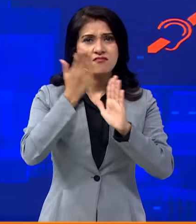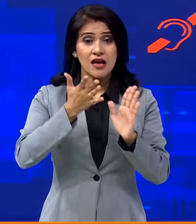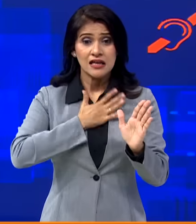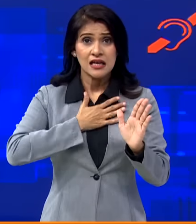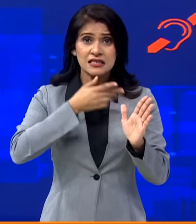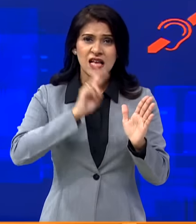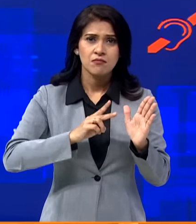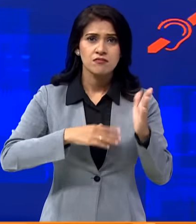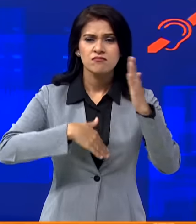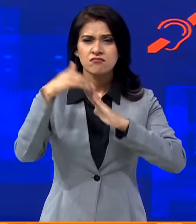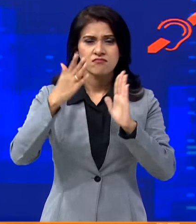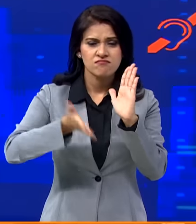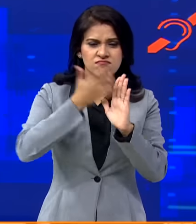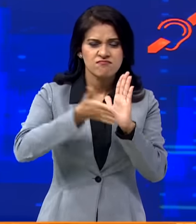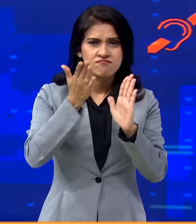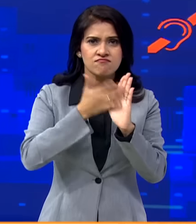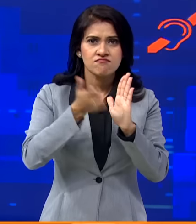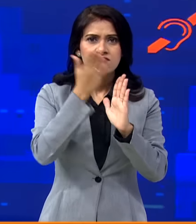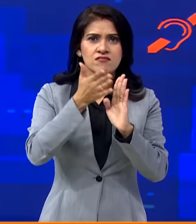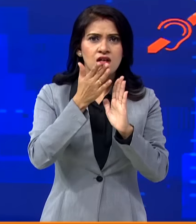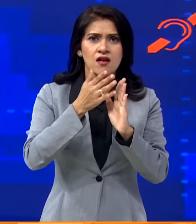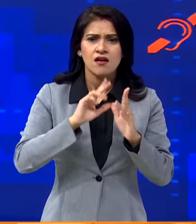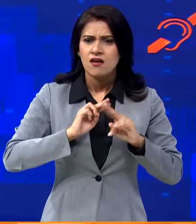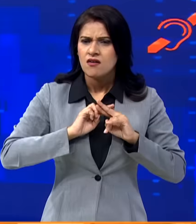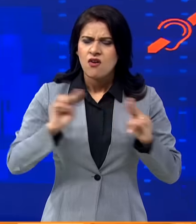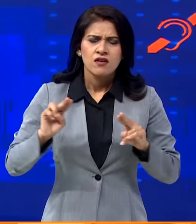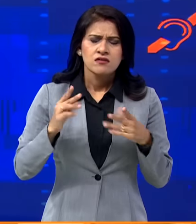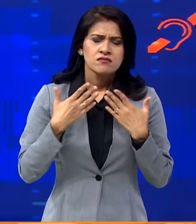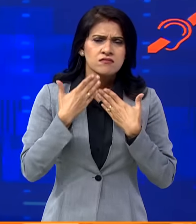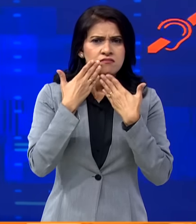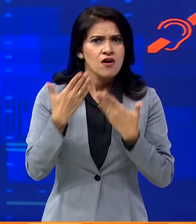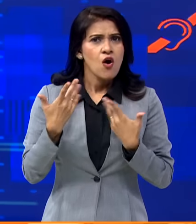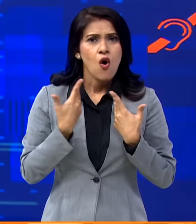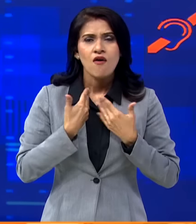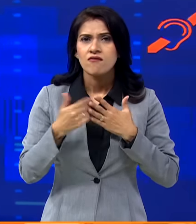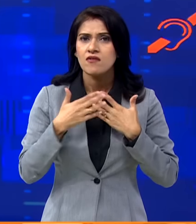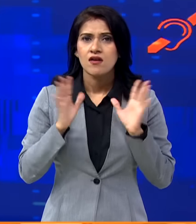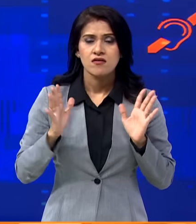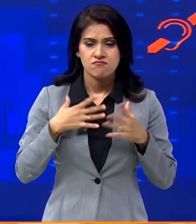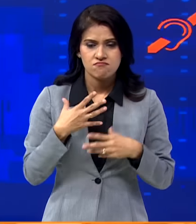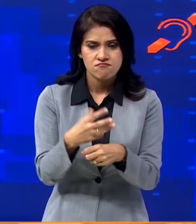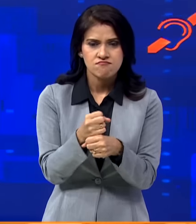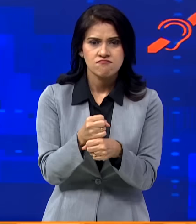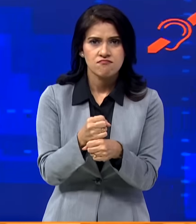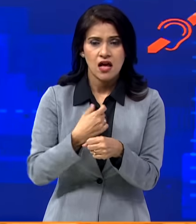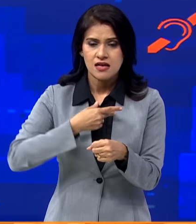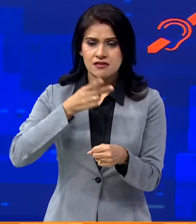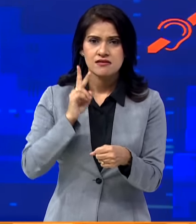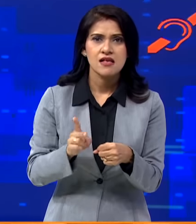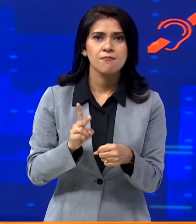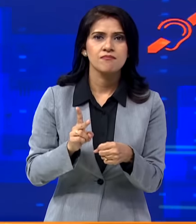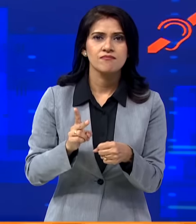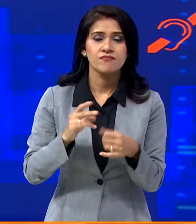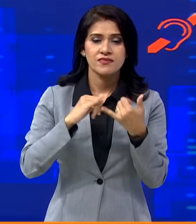है पूरे जीवन का सर्वोच्च नशा हो जाता है लेकिन सनातन से समझौता नहीं करते तब सनातन